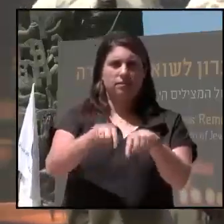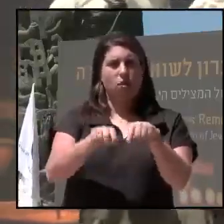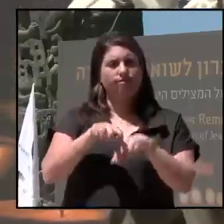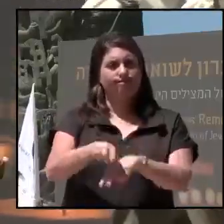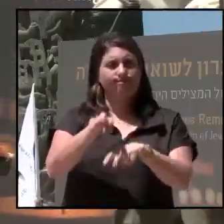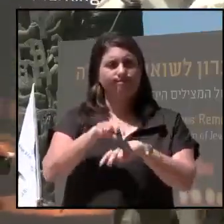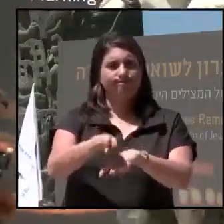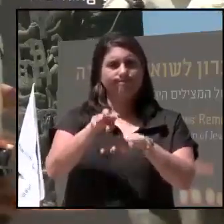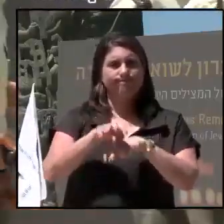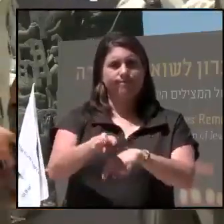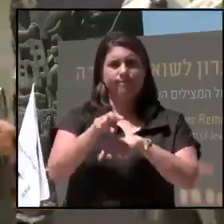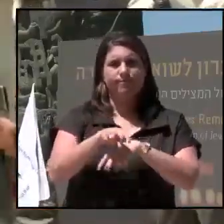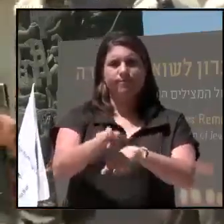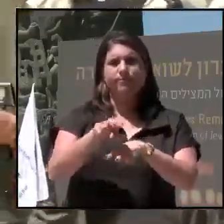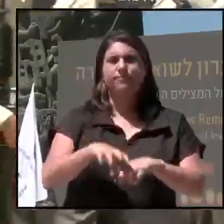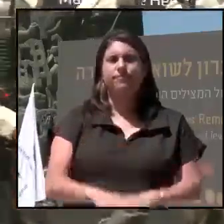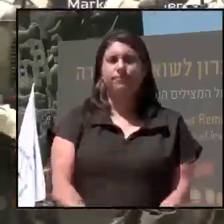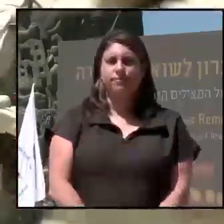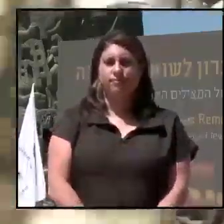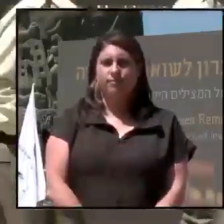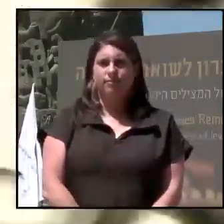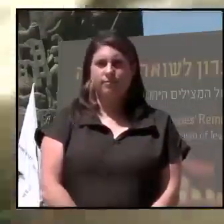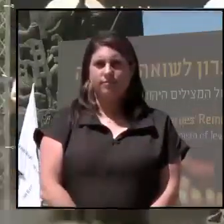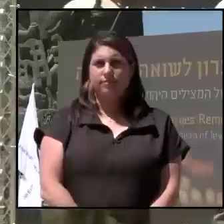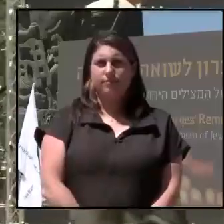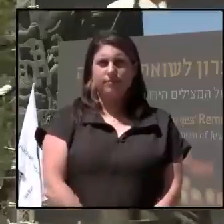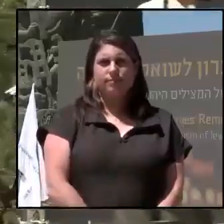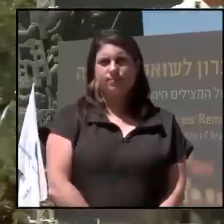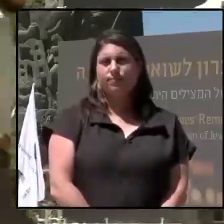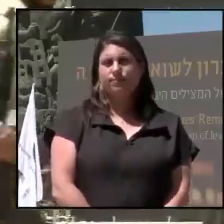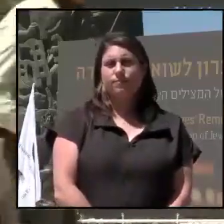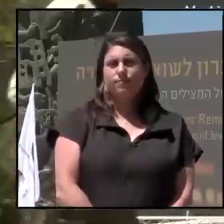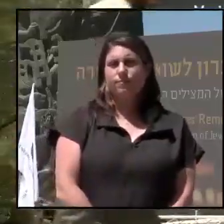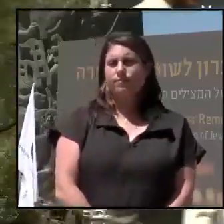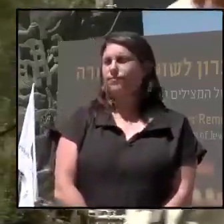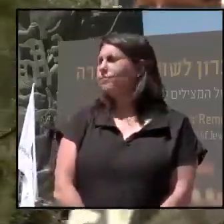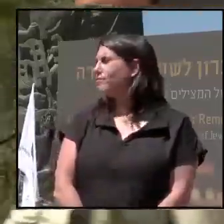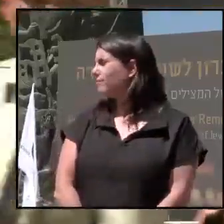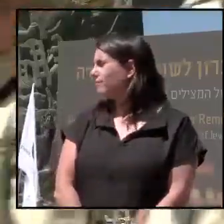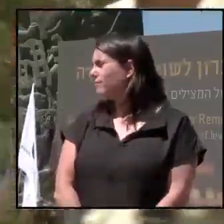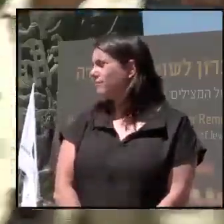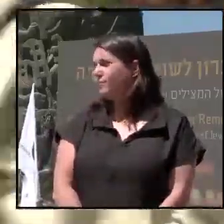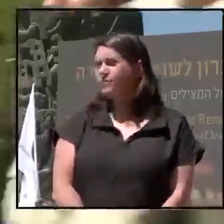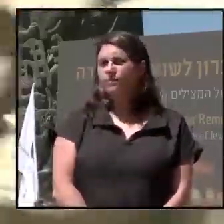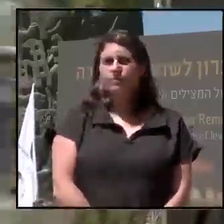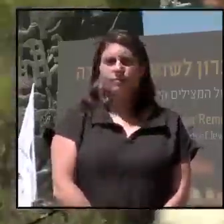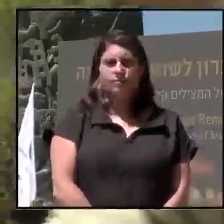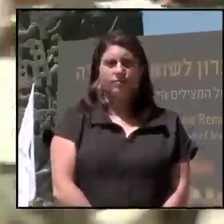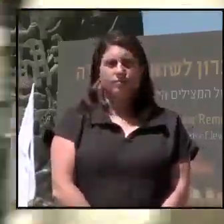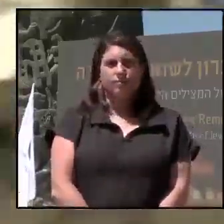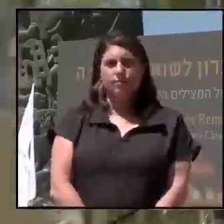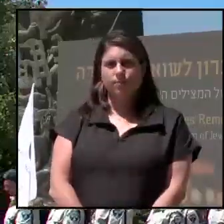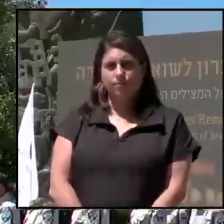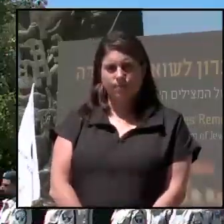שמאל. שמאל, ימין, שמאל, ימין, שמאל, ימין, שמאל. שמאל, ימין, שמאל. שמאל,